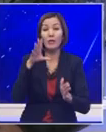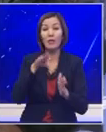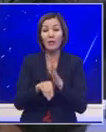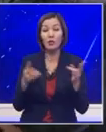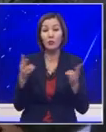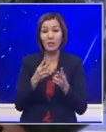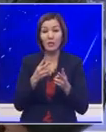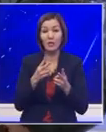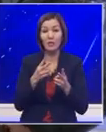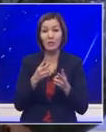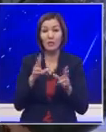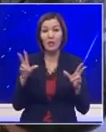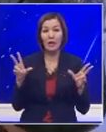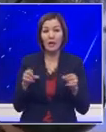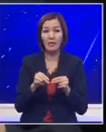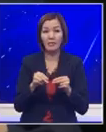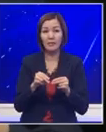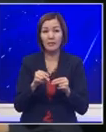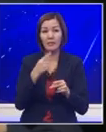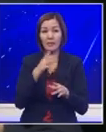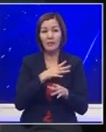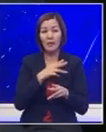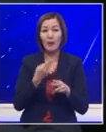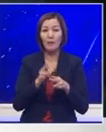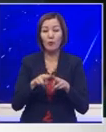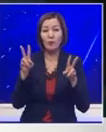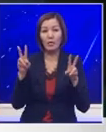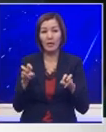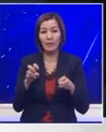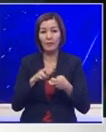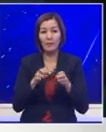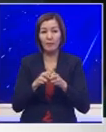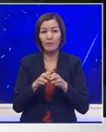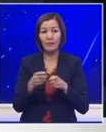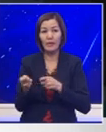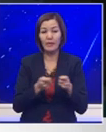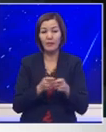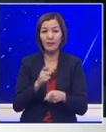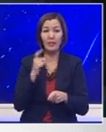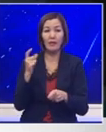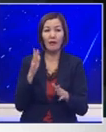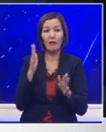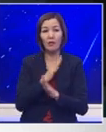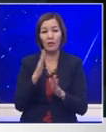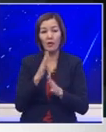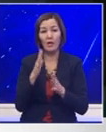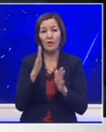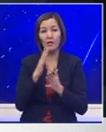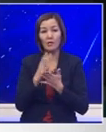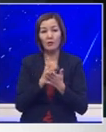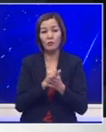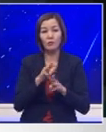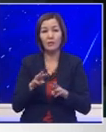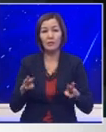енгізетінін айтып, өз бағдасын берді. Бұл мәселені акиматпен, жаңағы экология, табиғи ресурстар министрлігімен